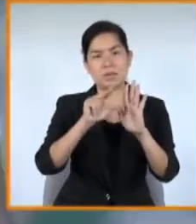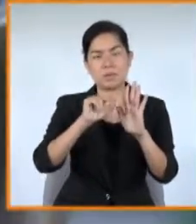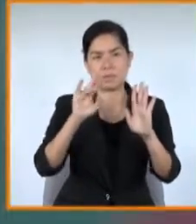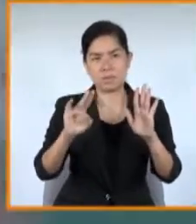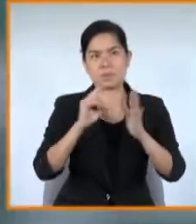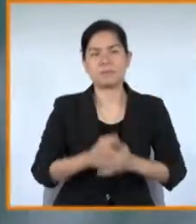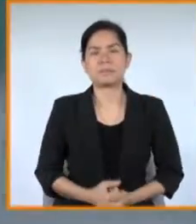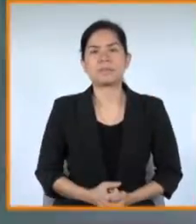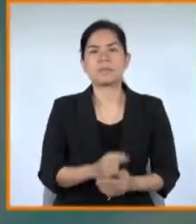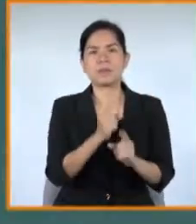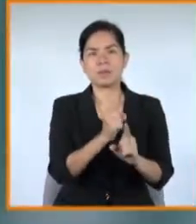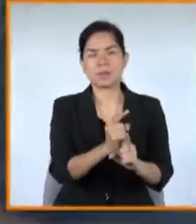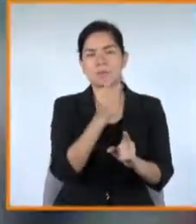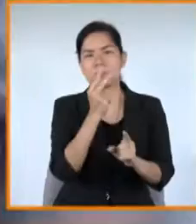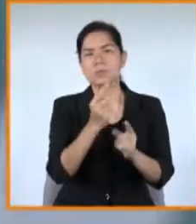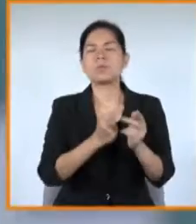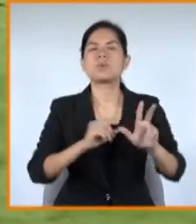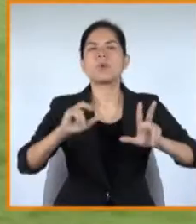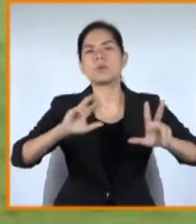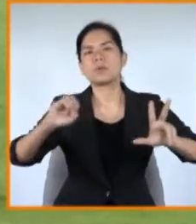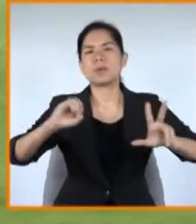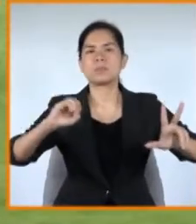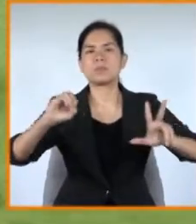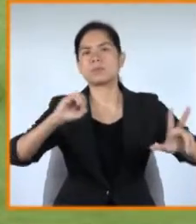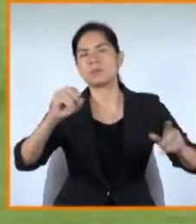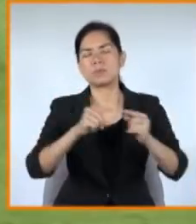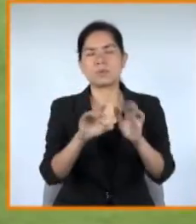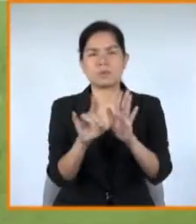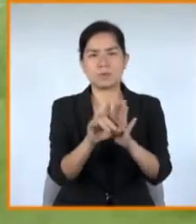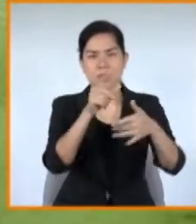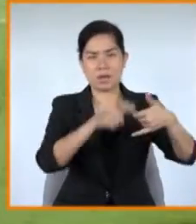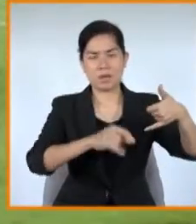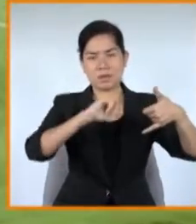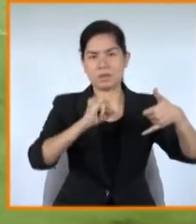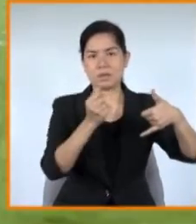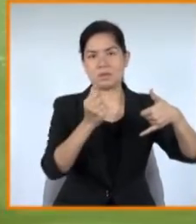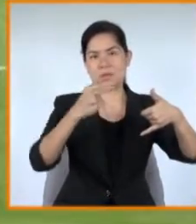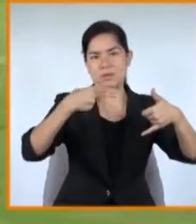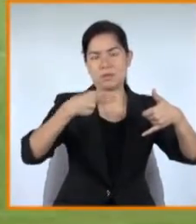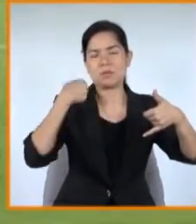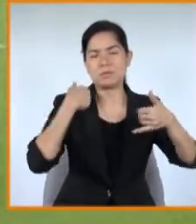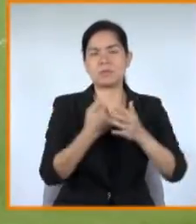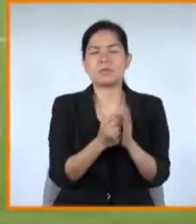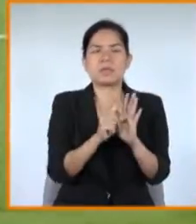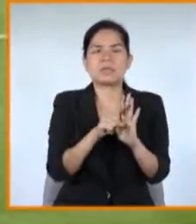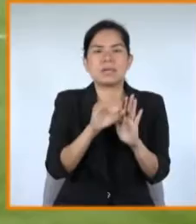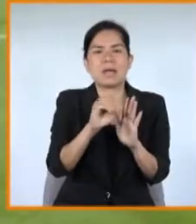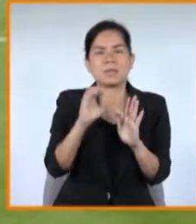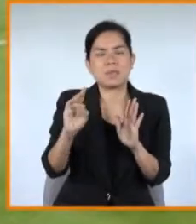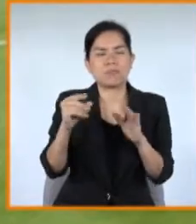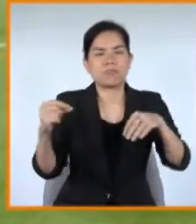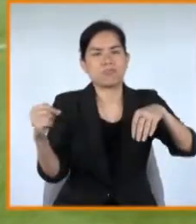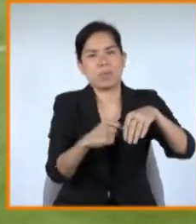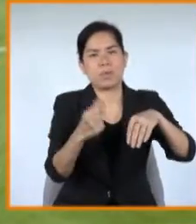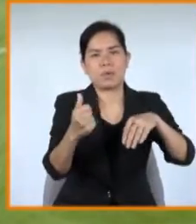นะครับนี่คือ3-0ในช่วงครึ่งแรกแล้วก็ปิดท้ายที่จอนบาโจนะครับยิงต่อฝาโลงในนาทีที่57นะครับคู่นี้ก็เ